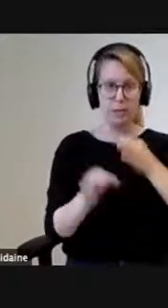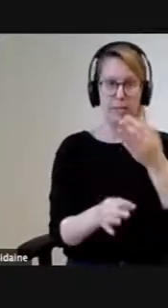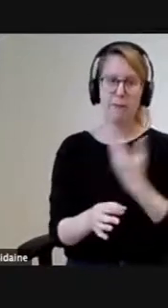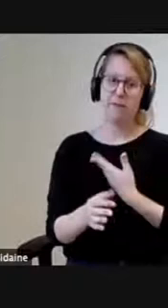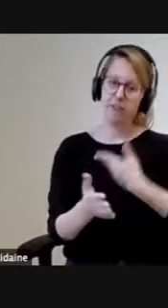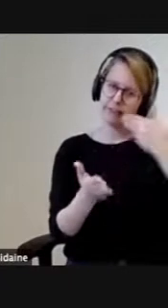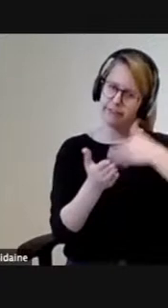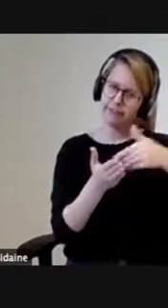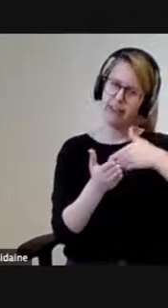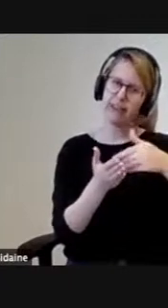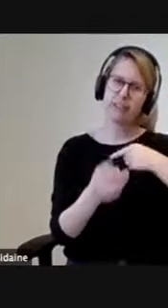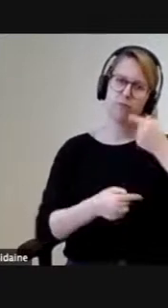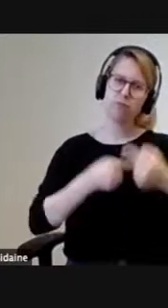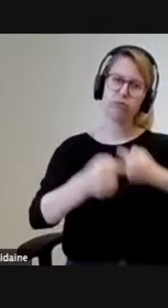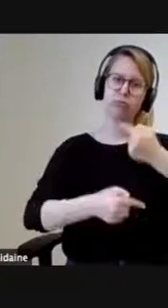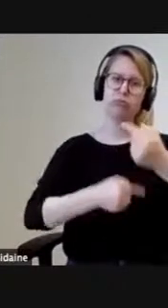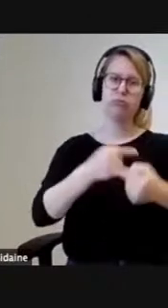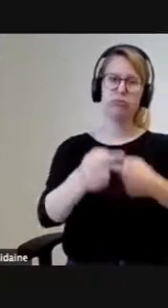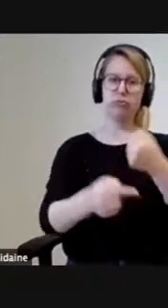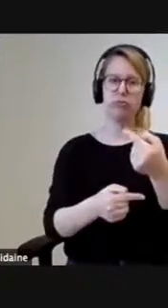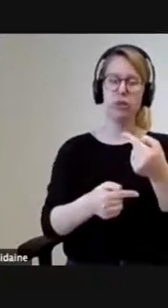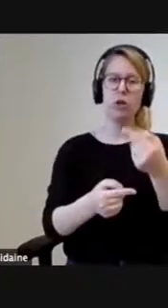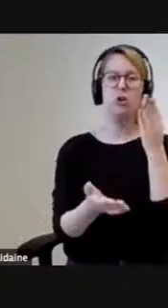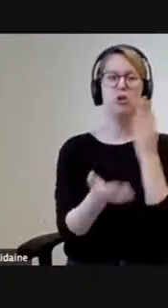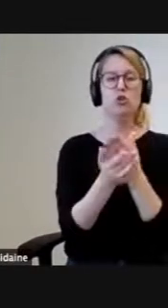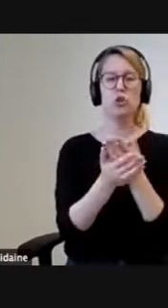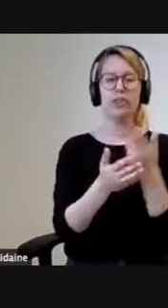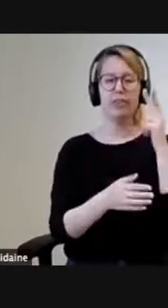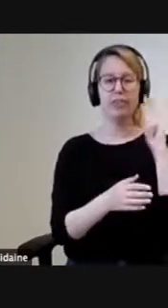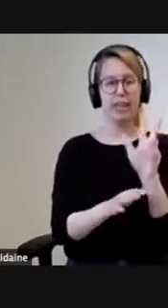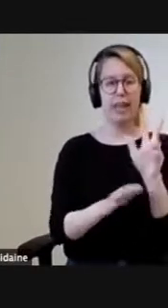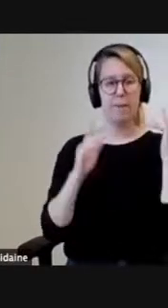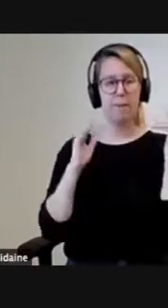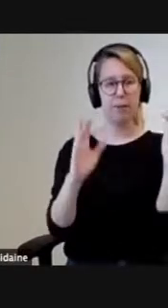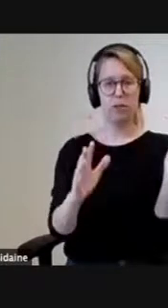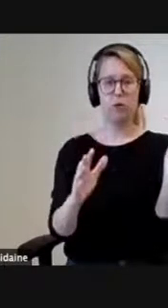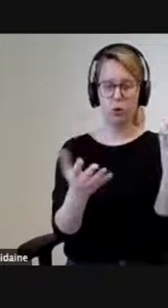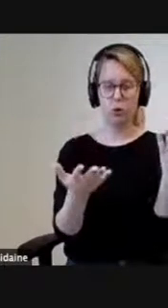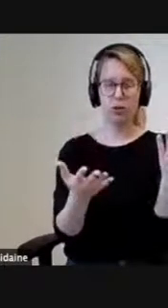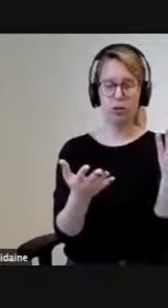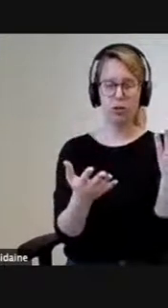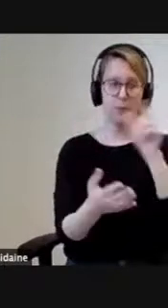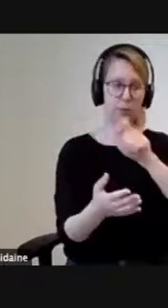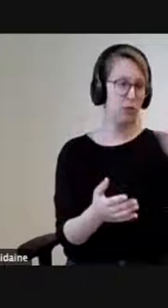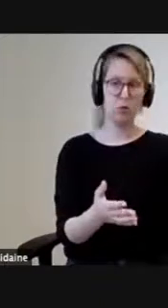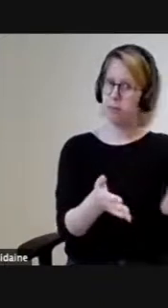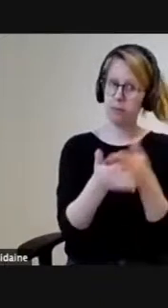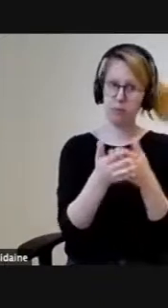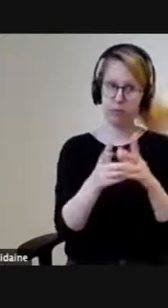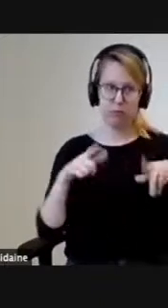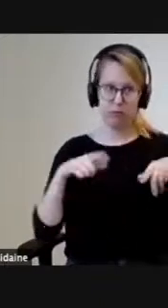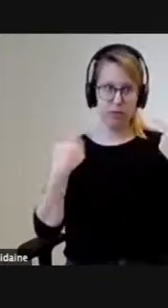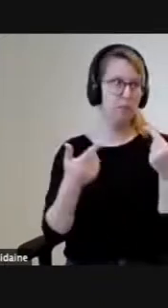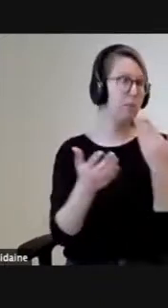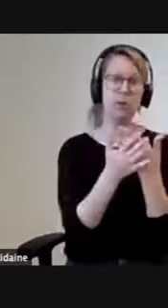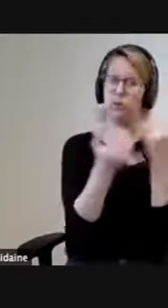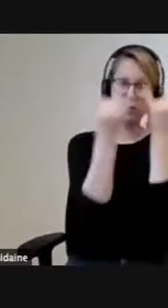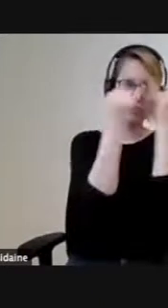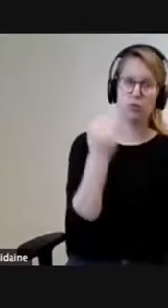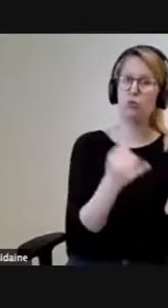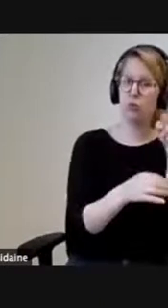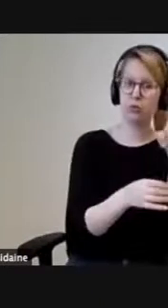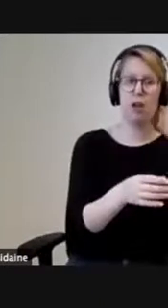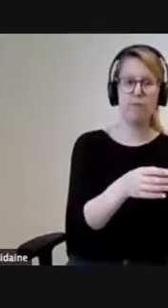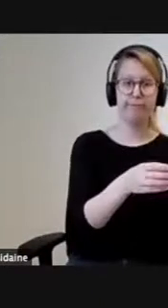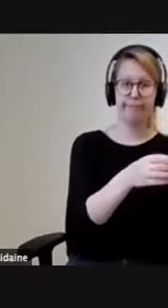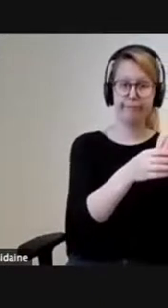de personnes en situation de handicap vivent dans une institution au sein de l'Union